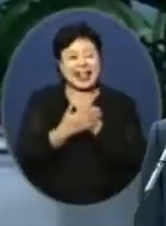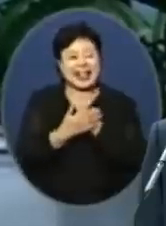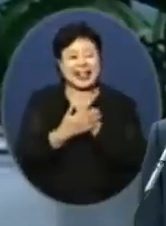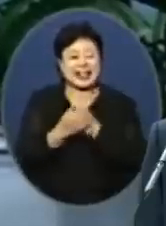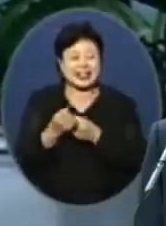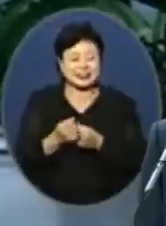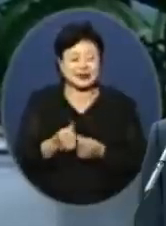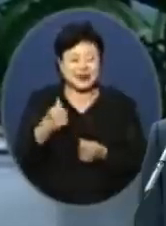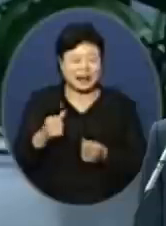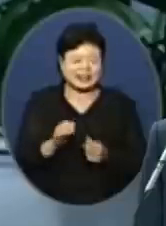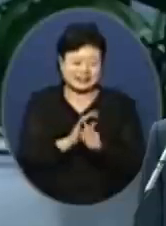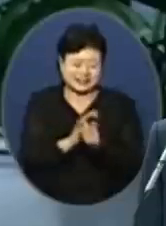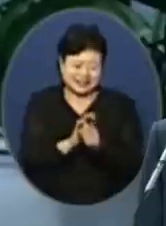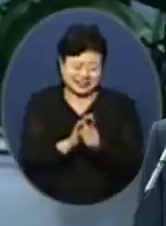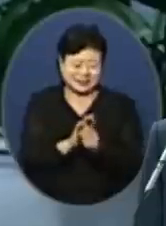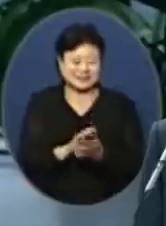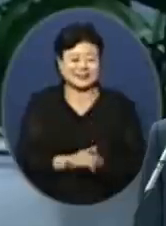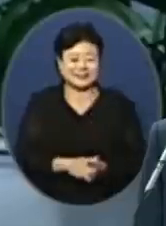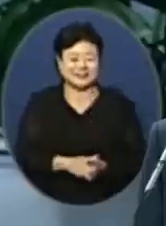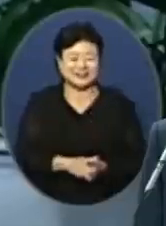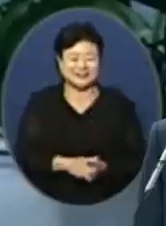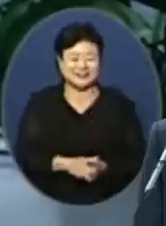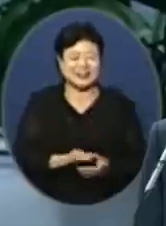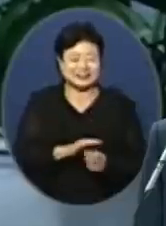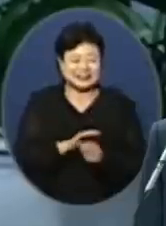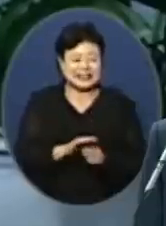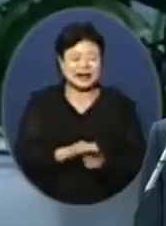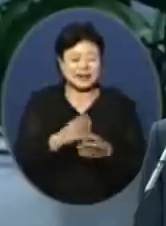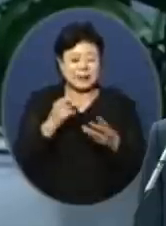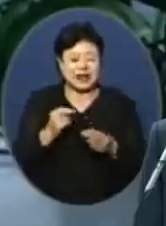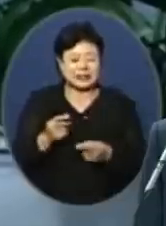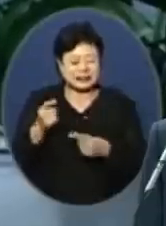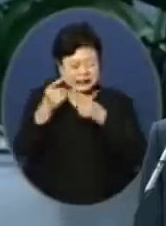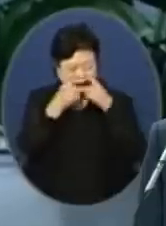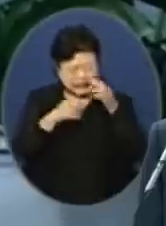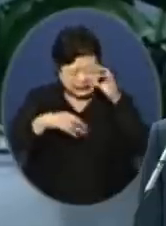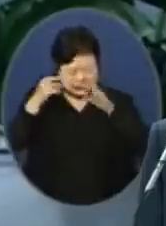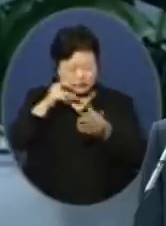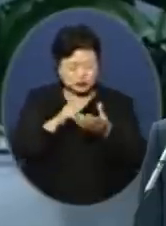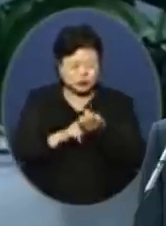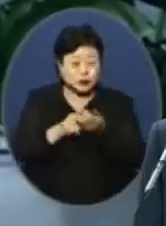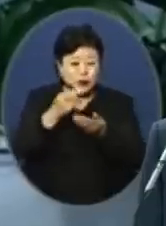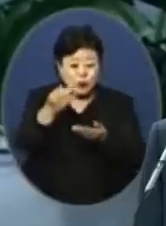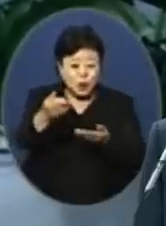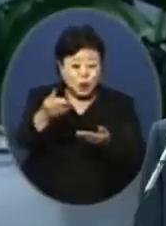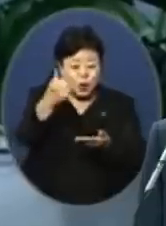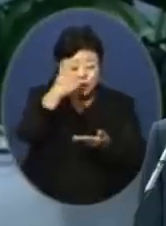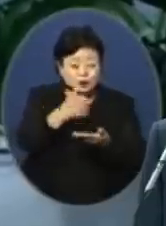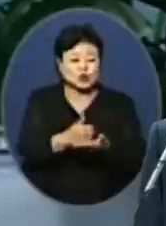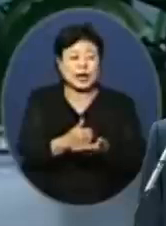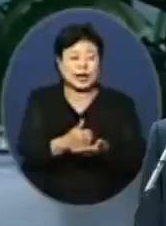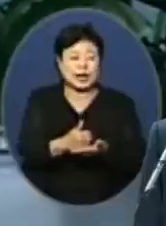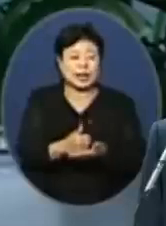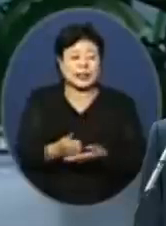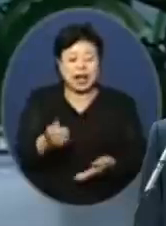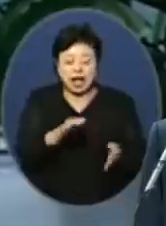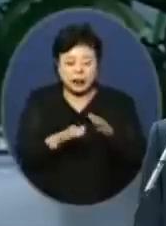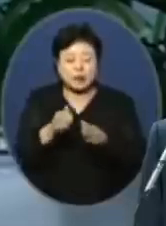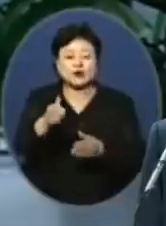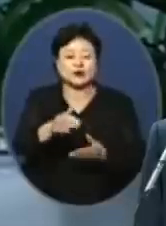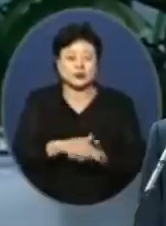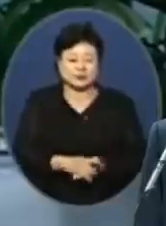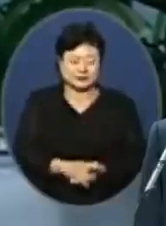가지고 자식을 대합니다. 사랑은 허다한 허물을 덮는다고 죄를 다 덮어버린